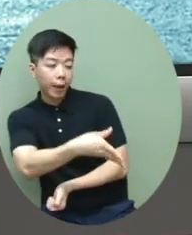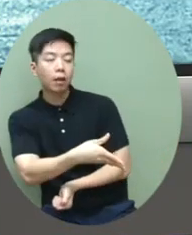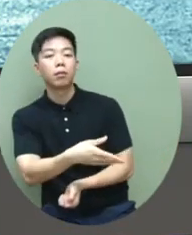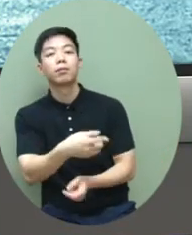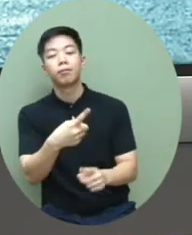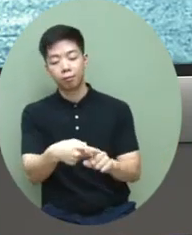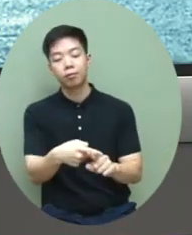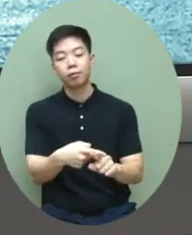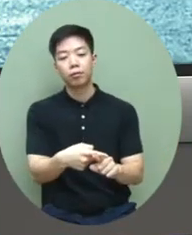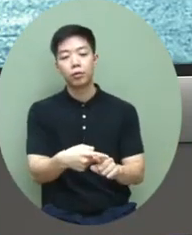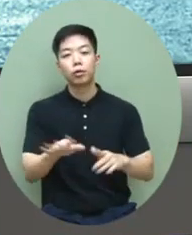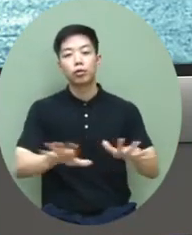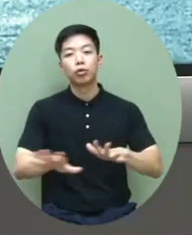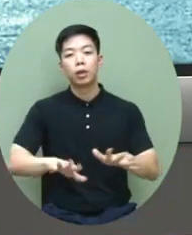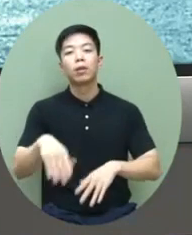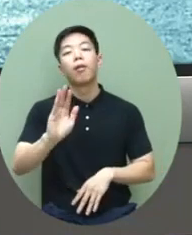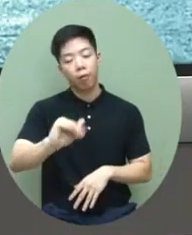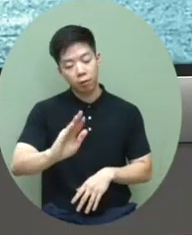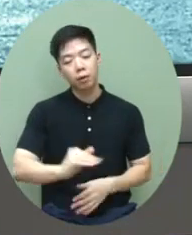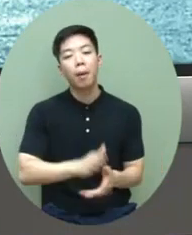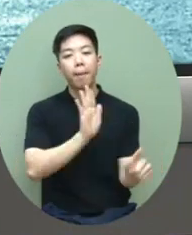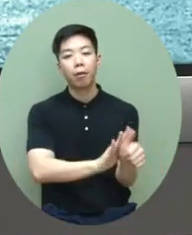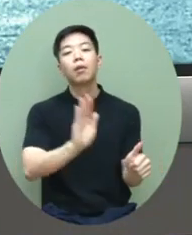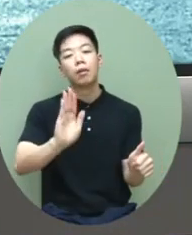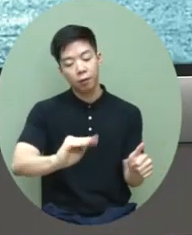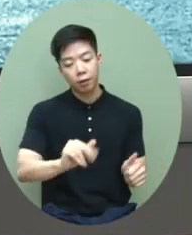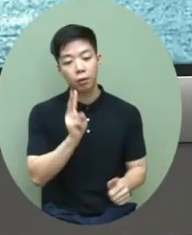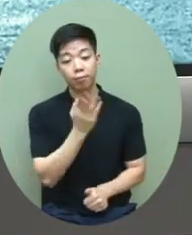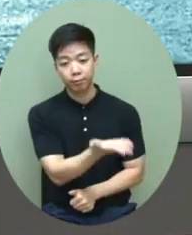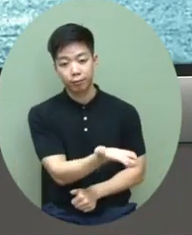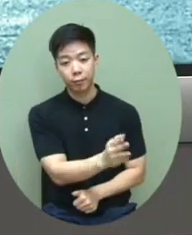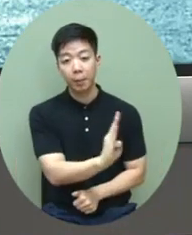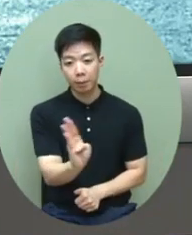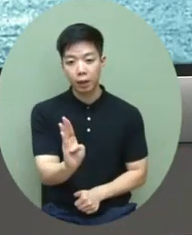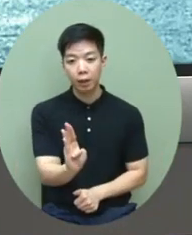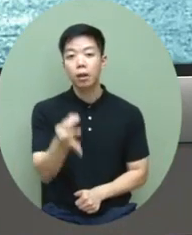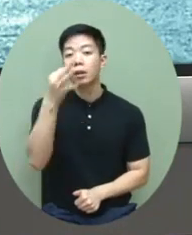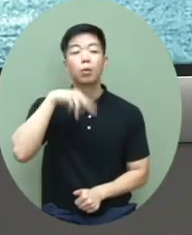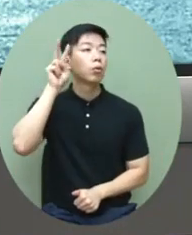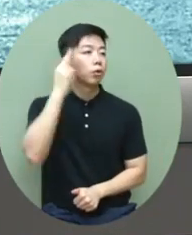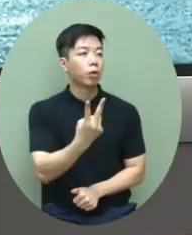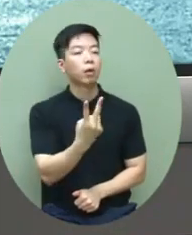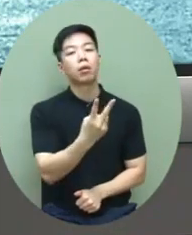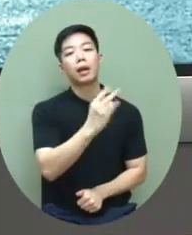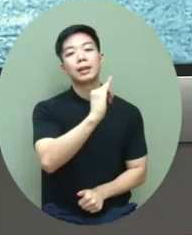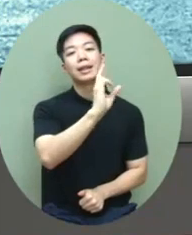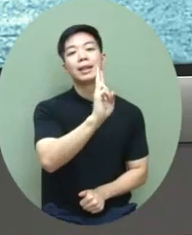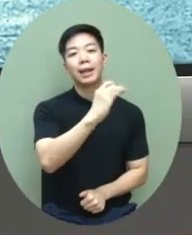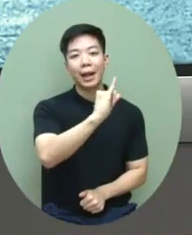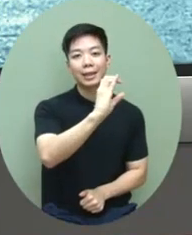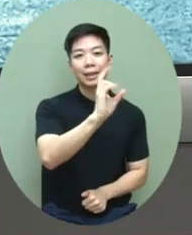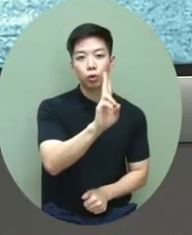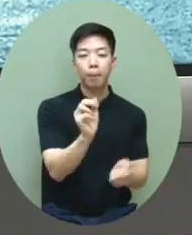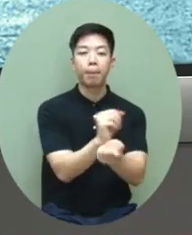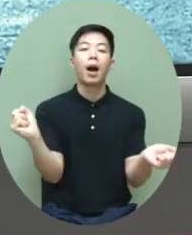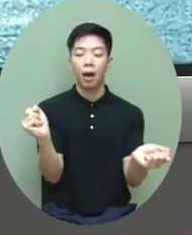處理到，亦都可以，好似呢個小朋友咁啦，即係佢用咗藥，其實兩日都已經由深切治療部轉翻出嚟嚇。佢想俾公